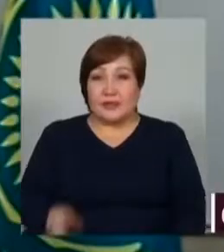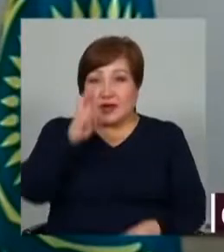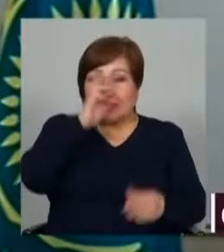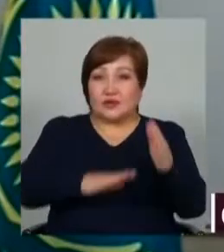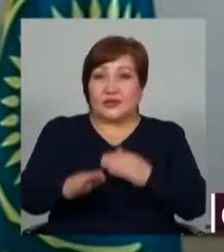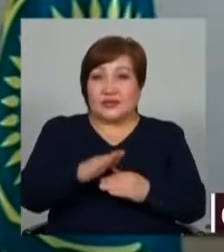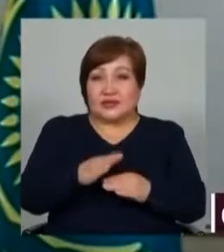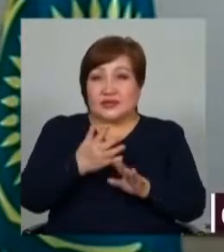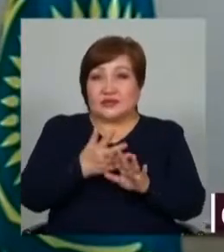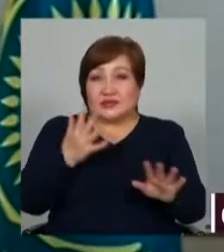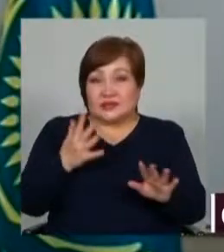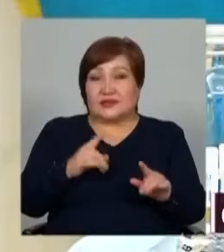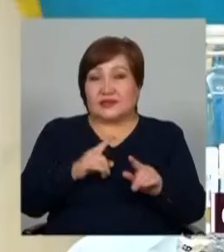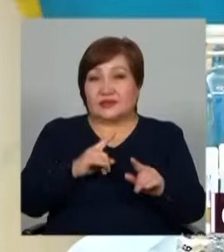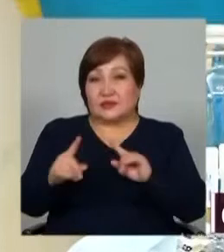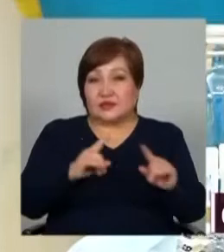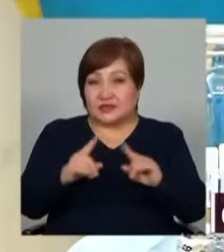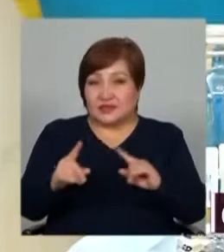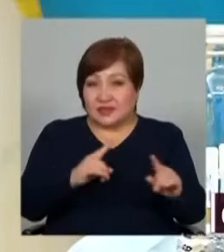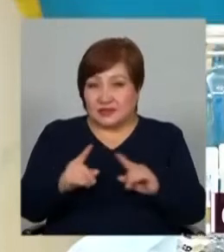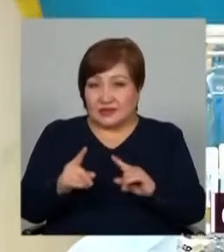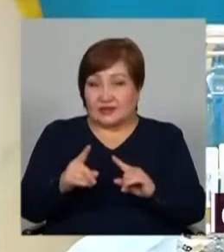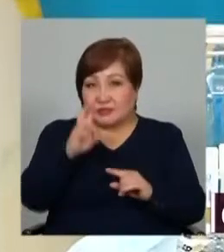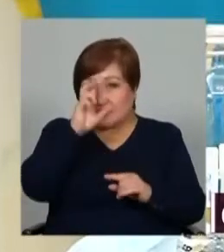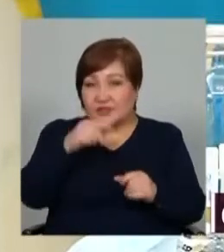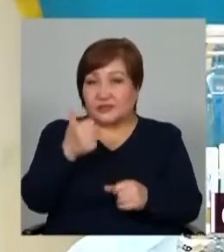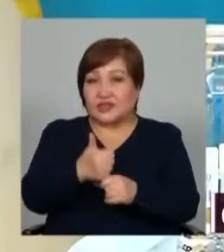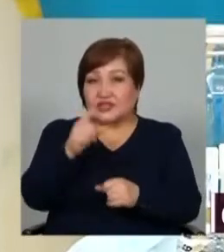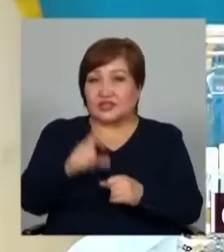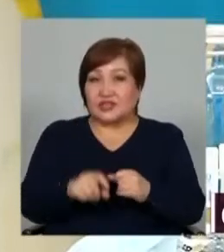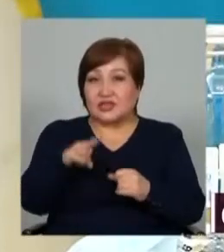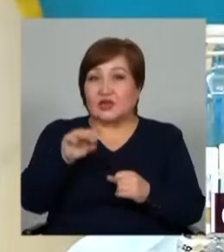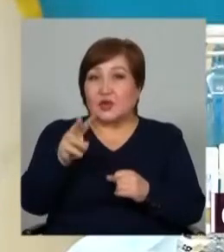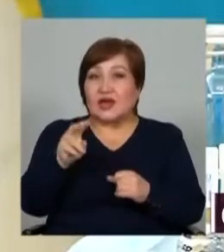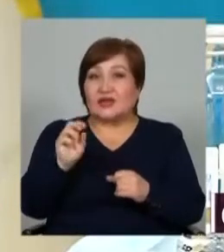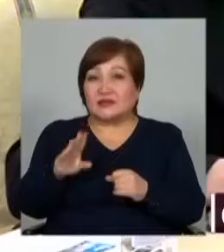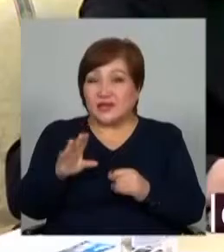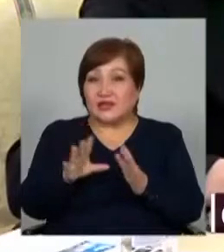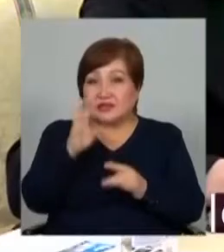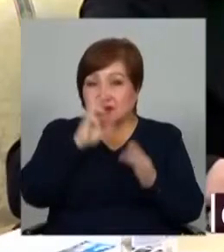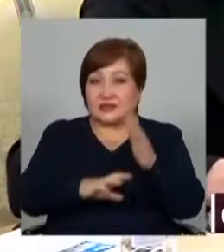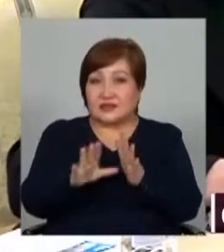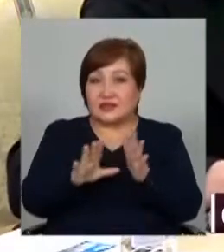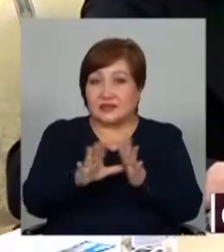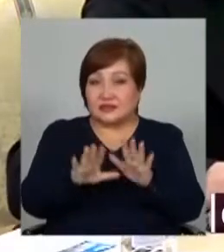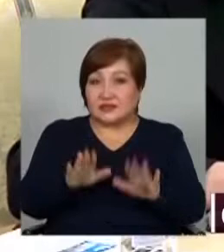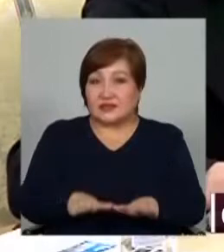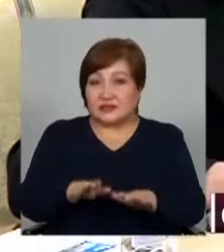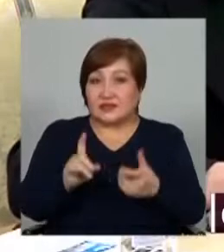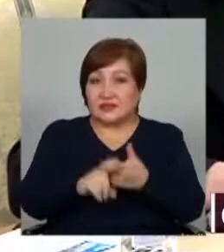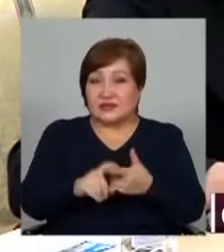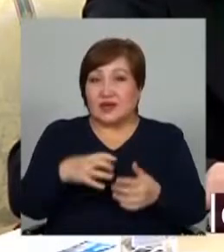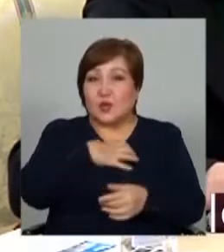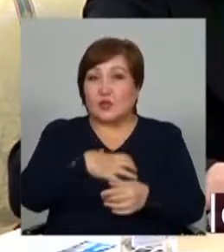Үкіметтің кезекті кеңейтілген отырысында мемлекет басшысы Қасым-Жомарт Тоқаев елдегі энергетика кешеніне қатысты өзекті мәселелерді